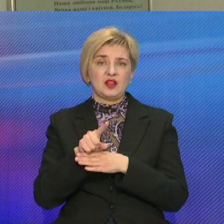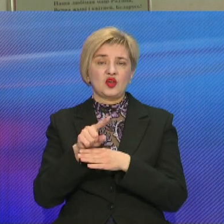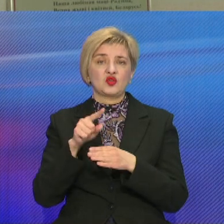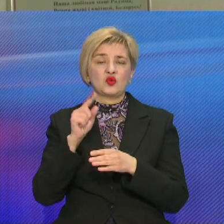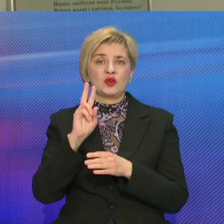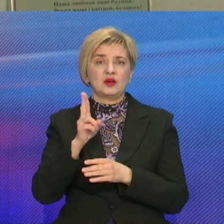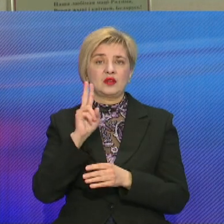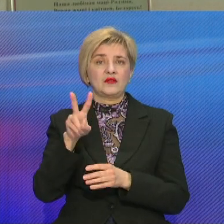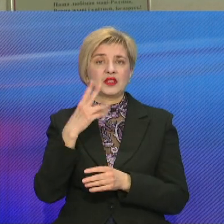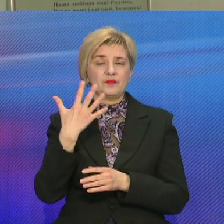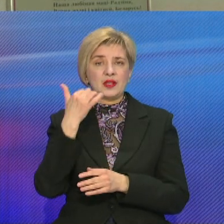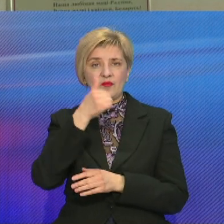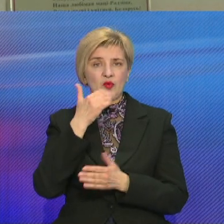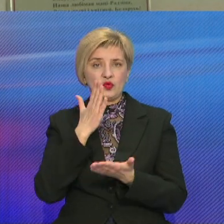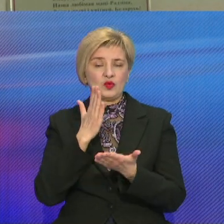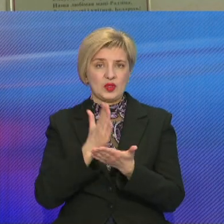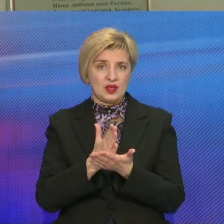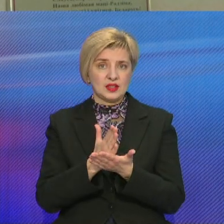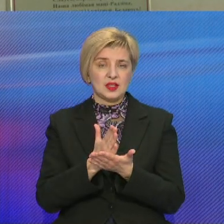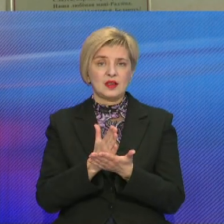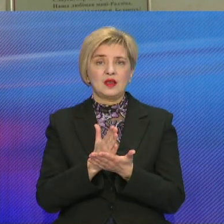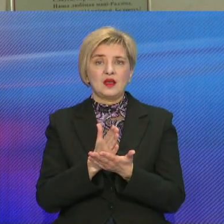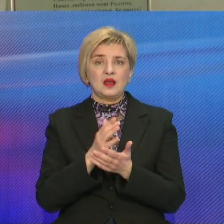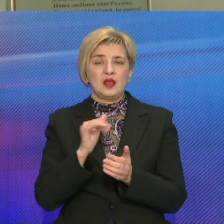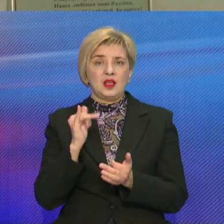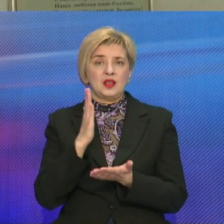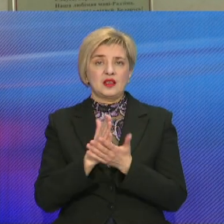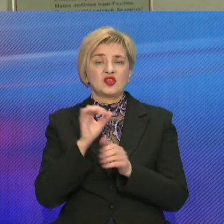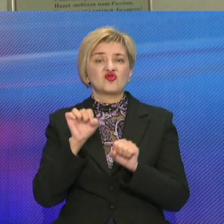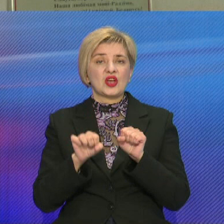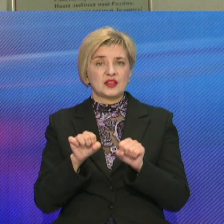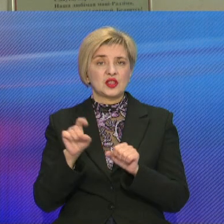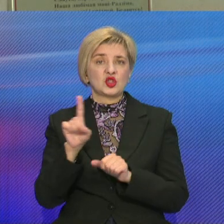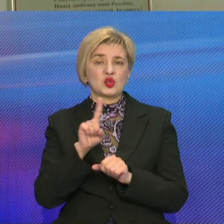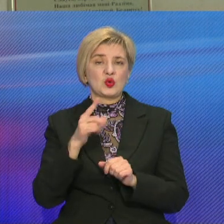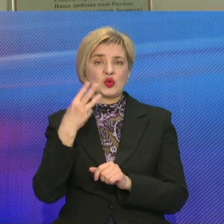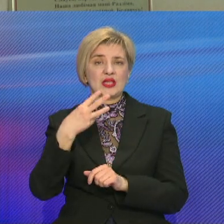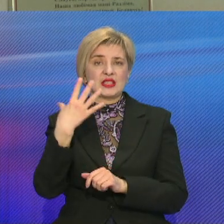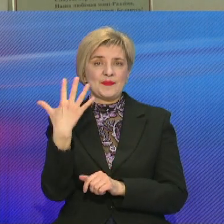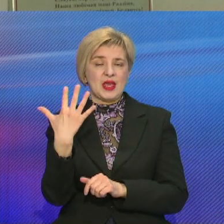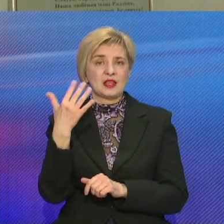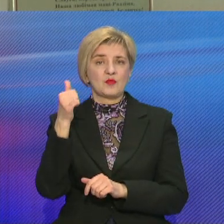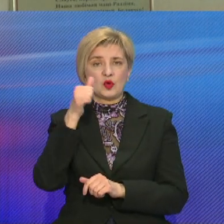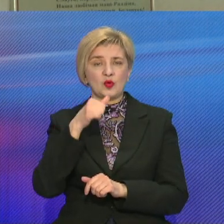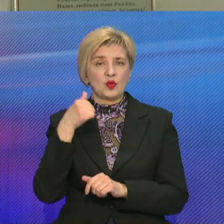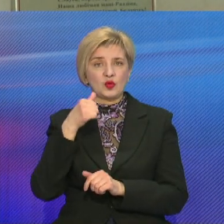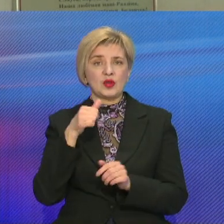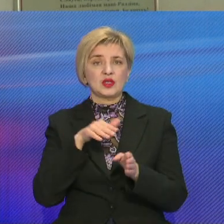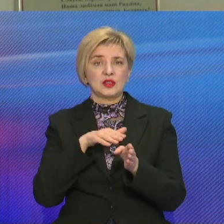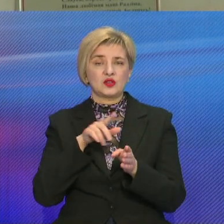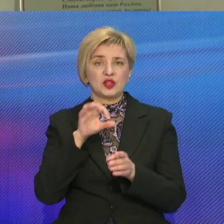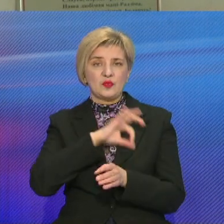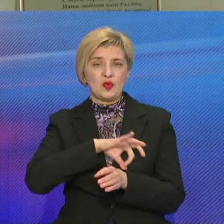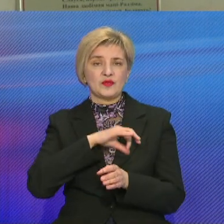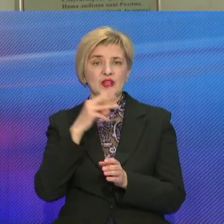Гродно есть, а тем более есть и шансы, чтобы к 2035 году у нас стоит такая задача использовать 90% твердых